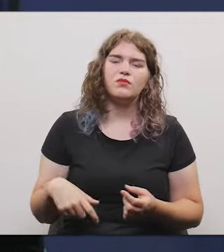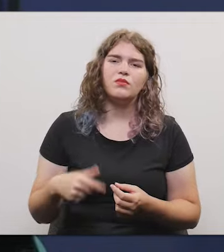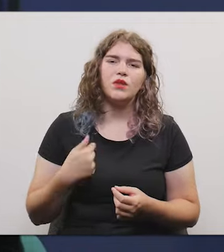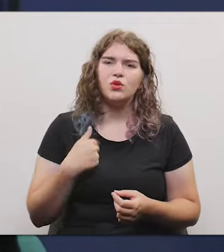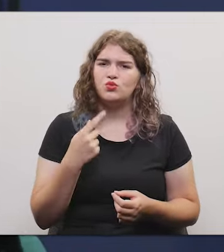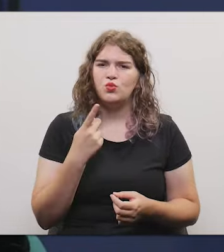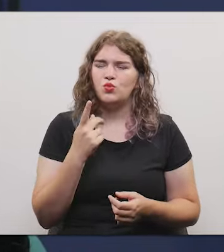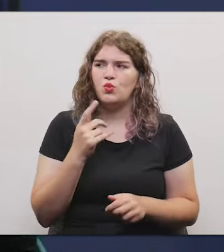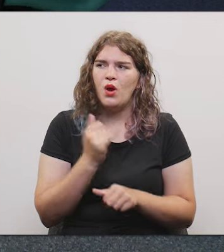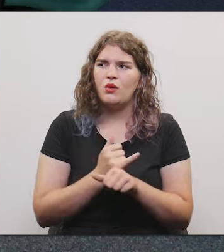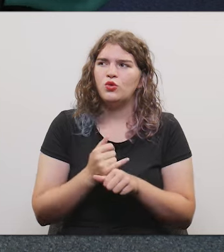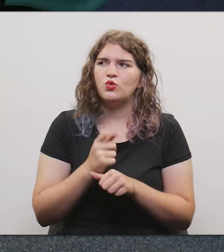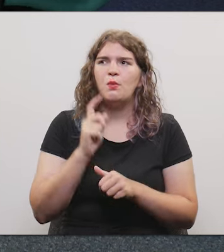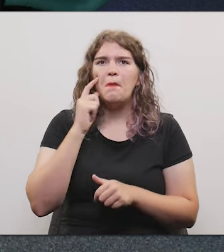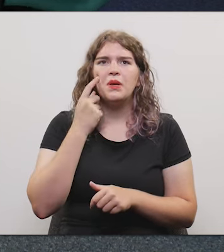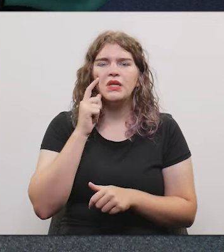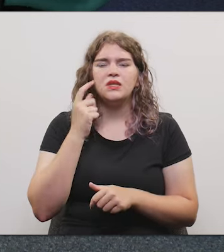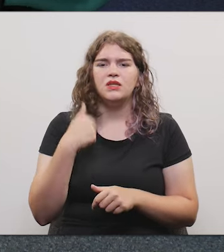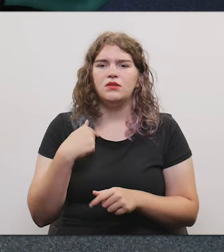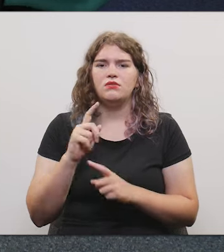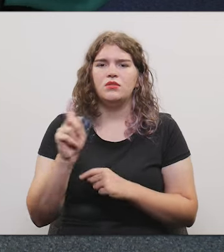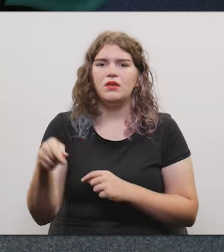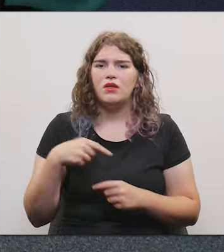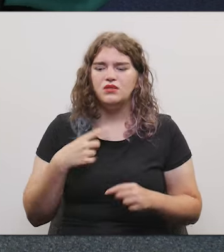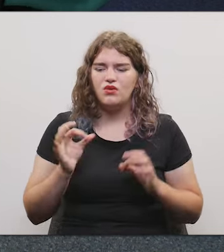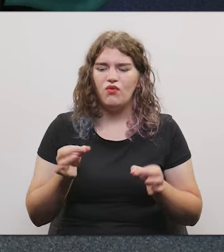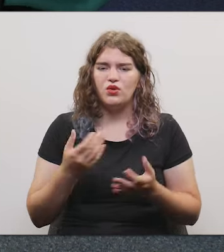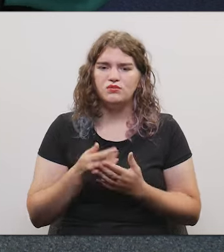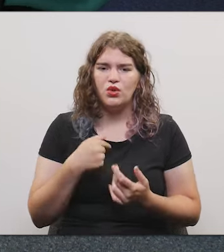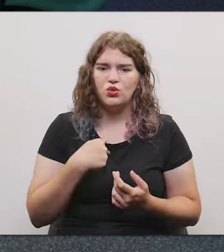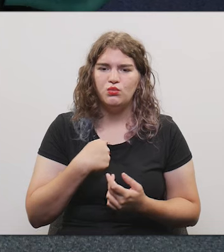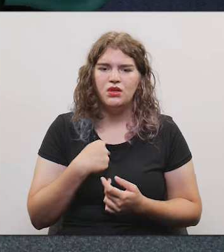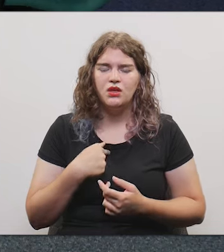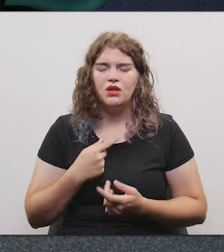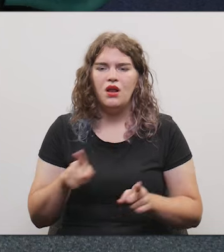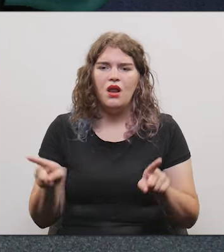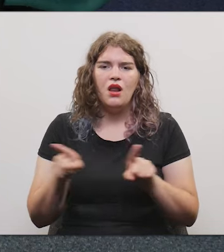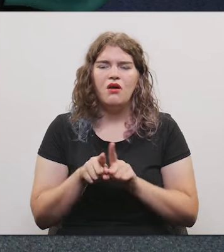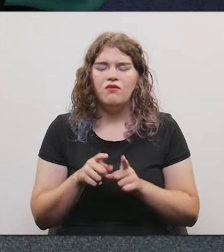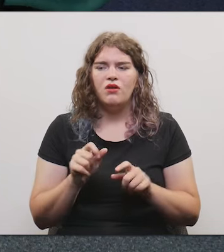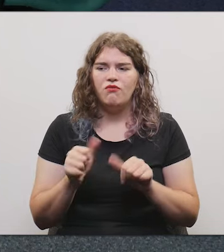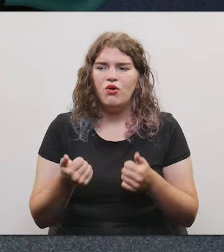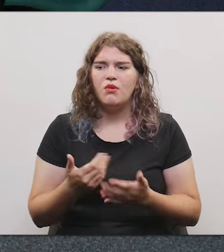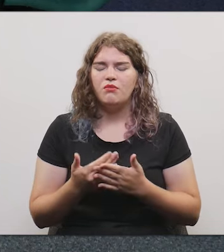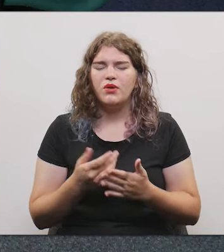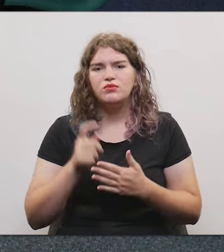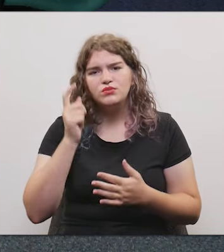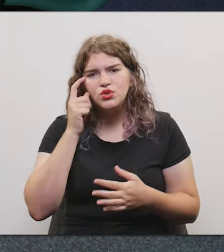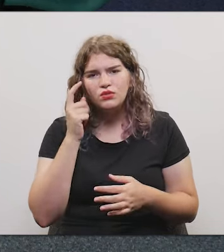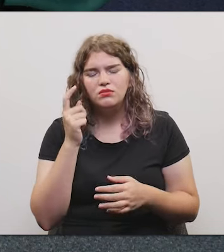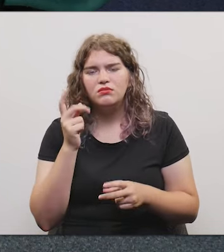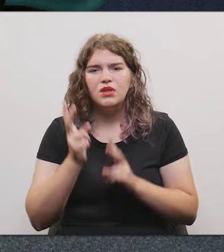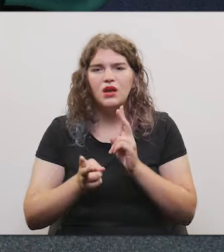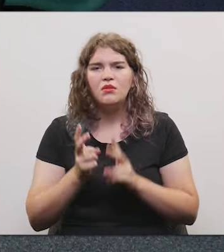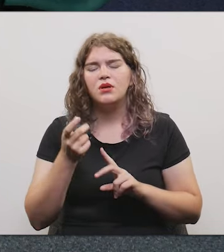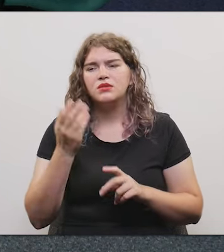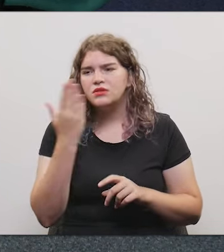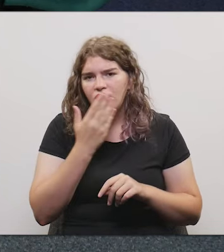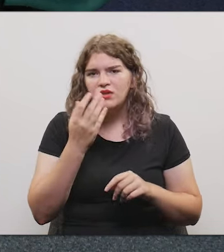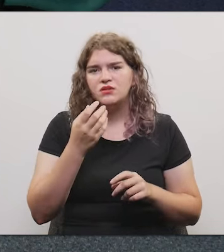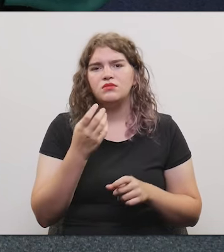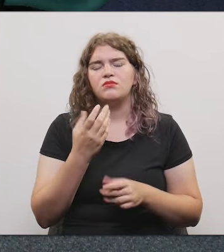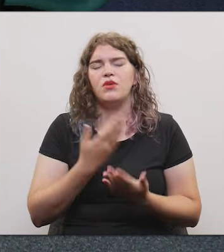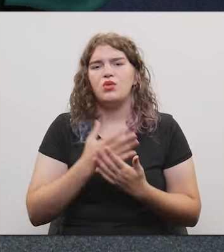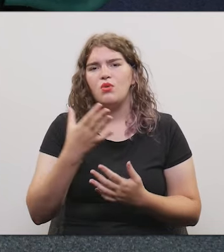în cazul meu, cum spui și tu, nici nu mi-am dat seama că, de fapt, mă duc și mi-este mie de folos. Așa. La fel și formarea în psihoterapie. Te duc, m-am dus